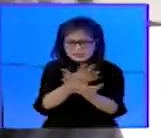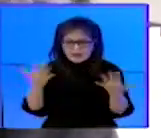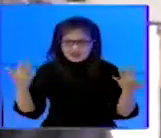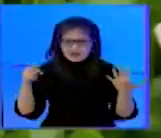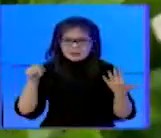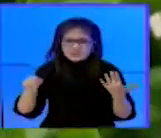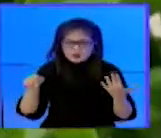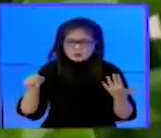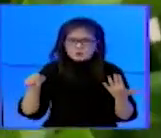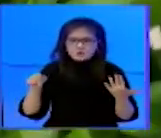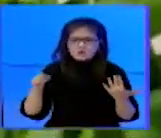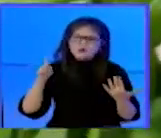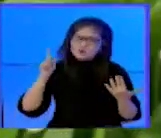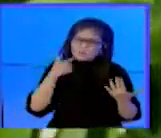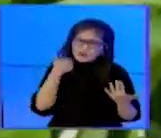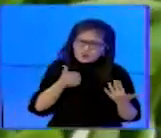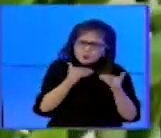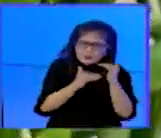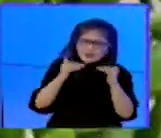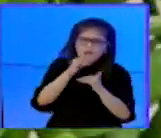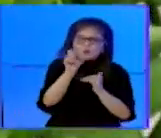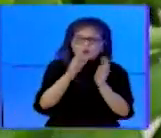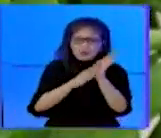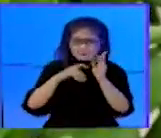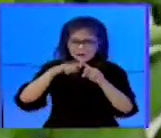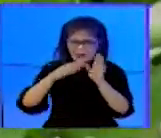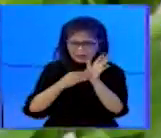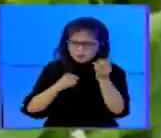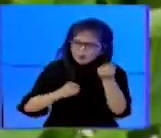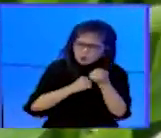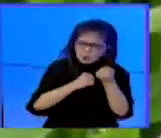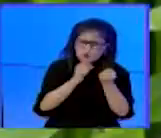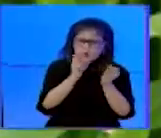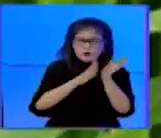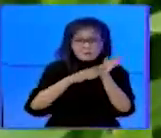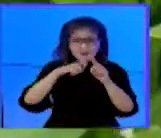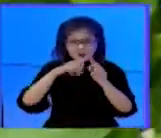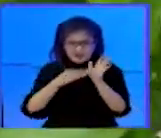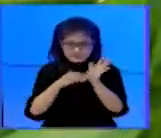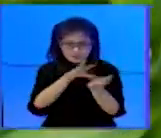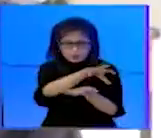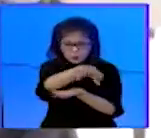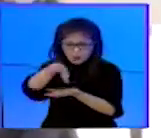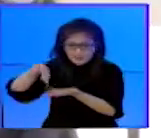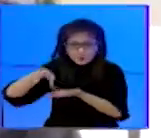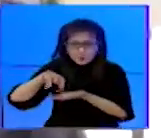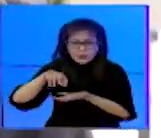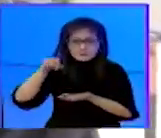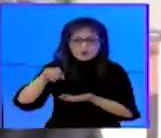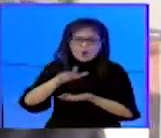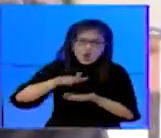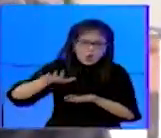sebagai masyarakat Indonesia perlu meningkatkan UMKM, mendukung UMKM yang di produk-produk lokal yang diciptakan